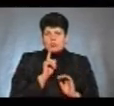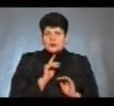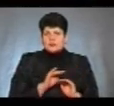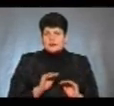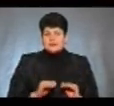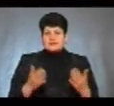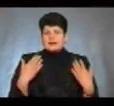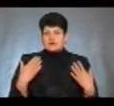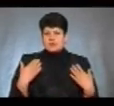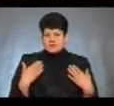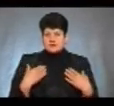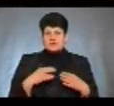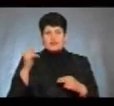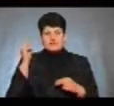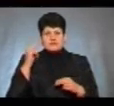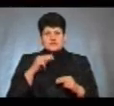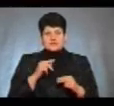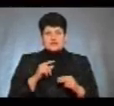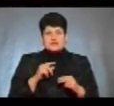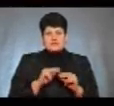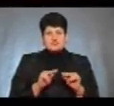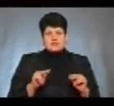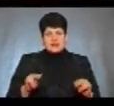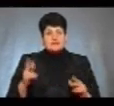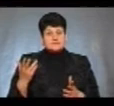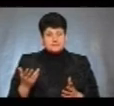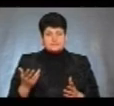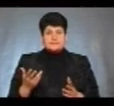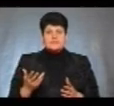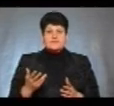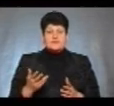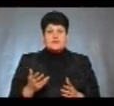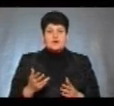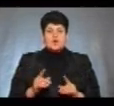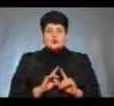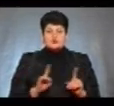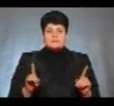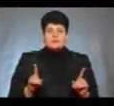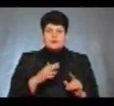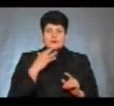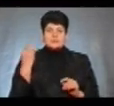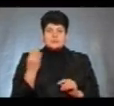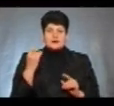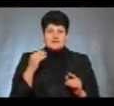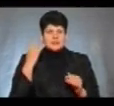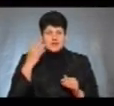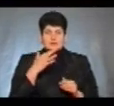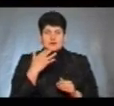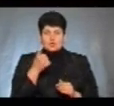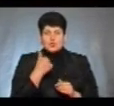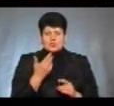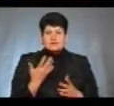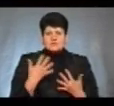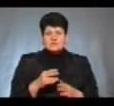на канікулах, вчителі вчаться. Дуже багато цікавих ідей, особливо декілька років підряд викладаю